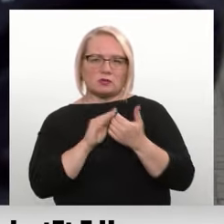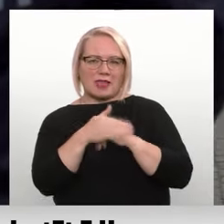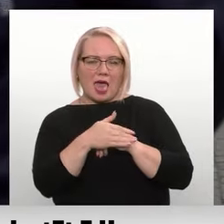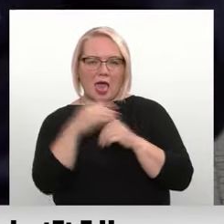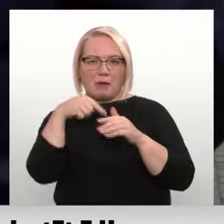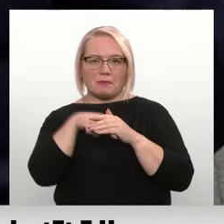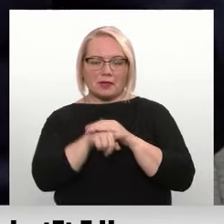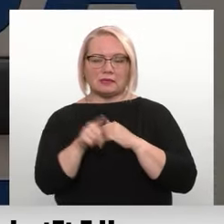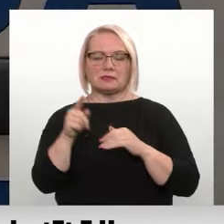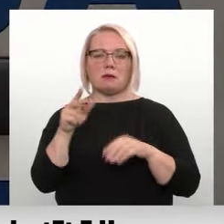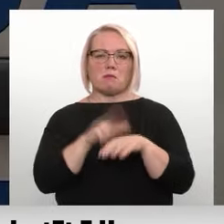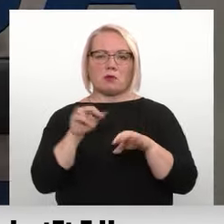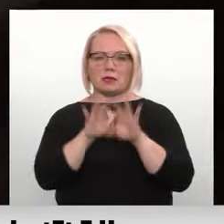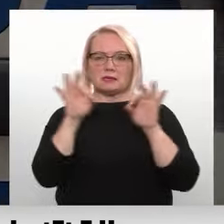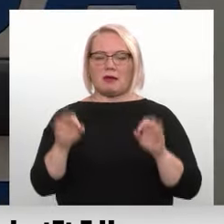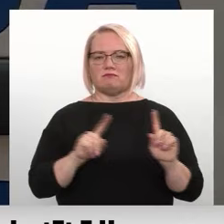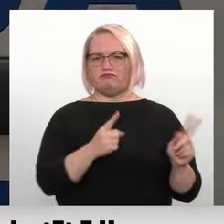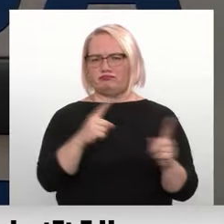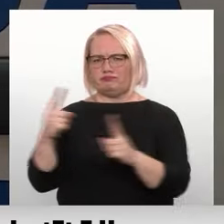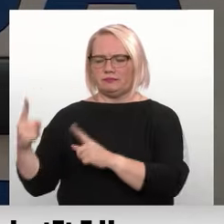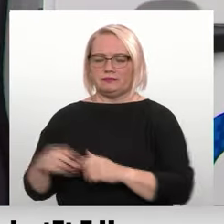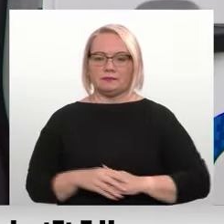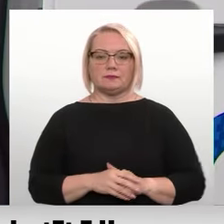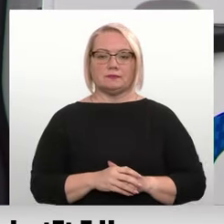slēpnis, likumsargi sāka aizturēšanu.